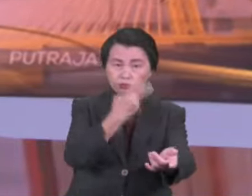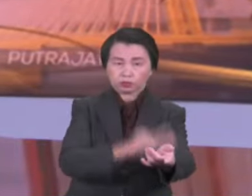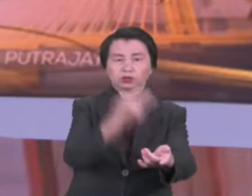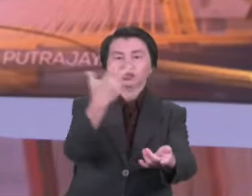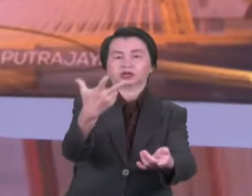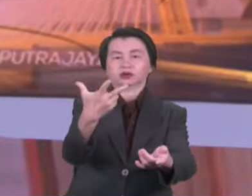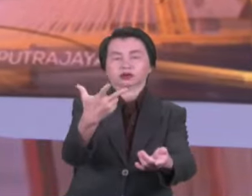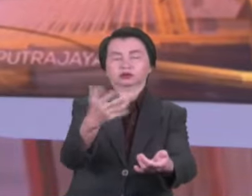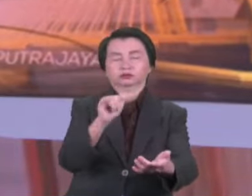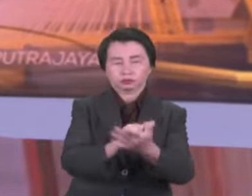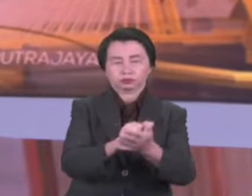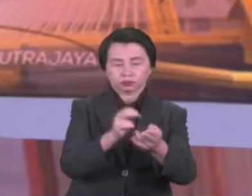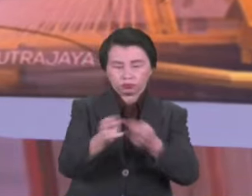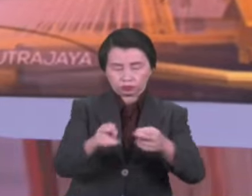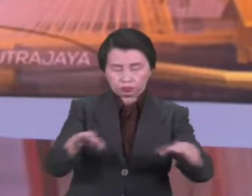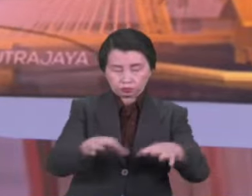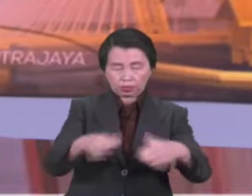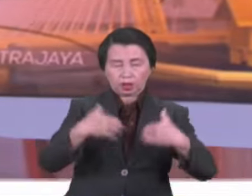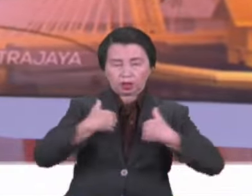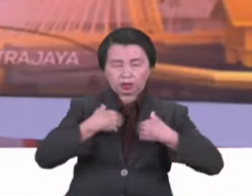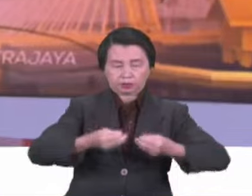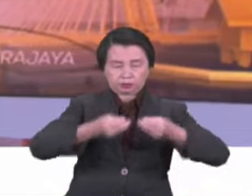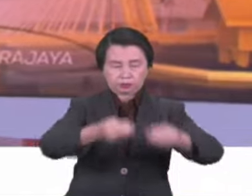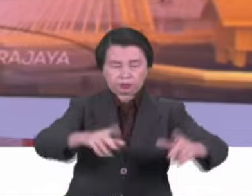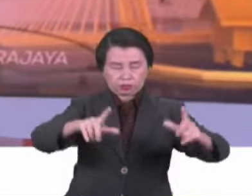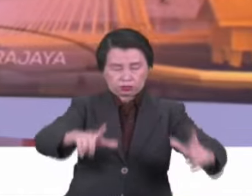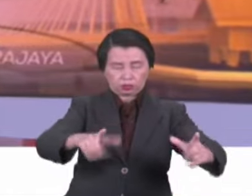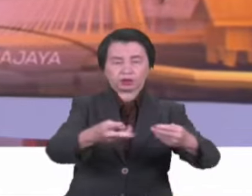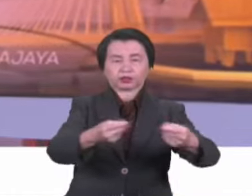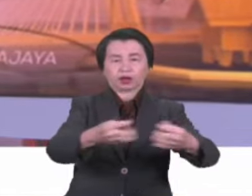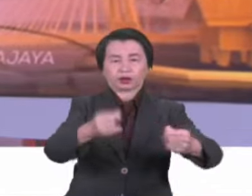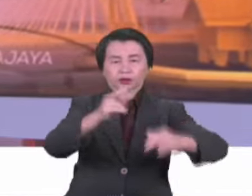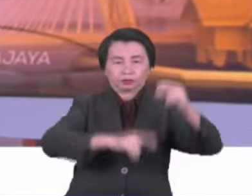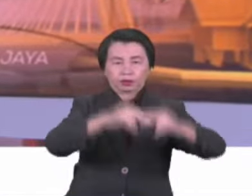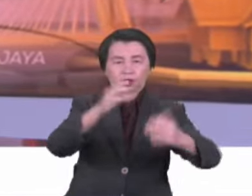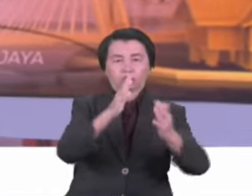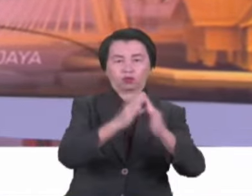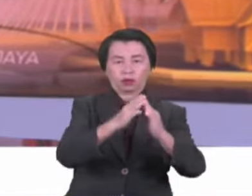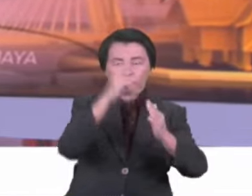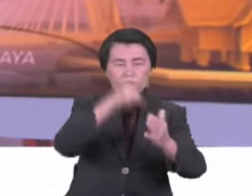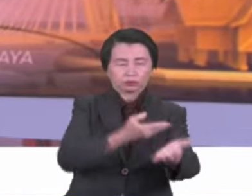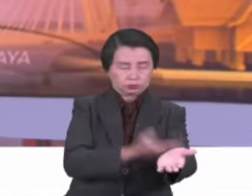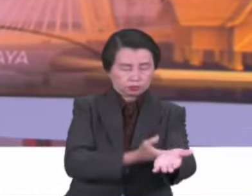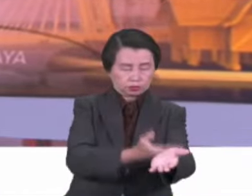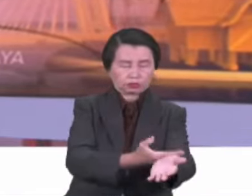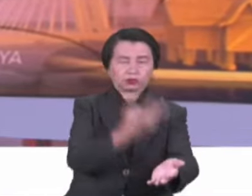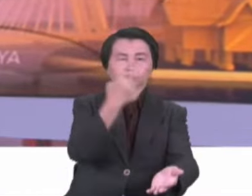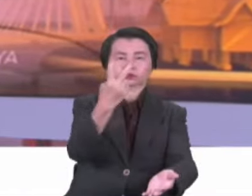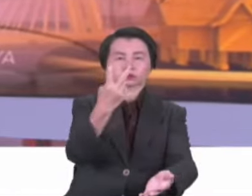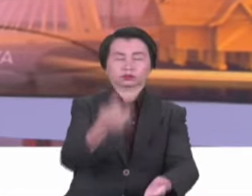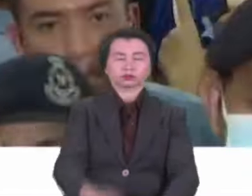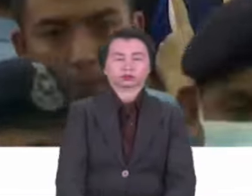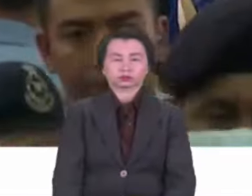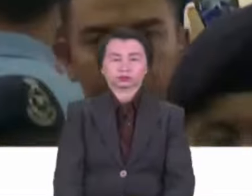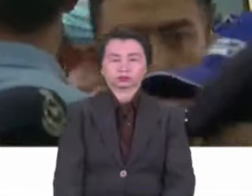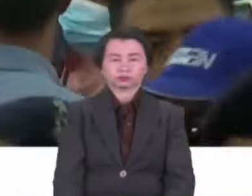ketiga. Salah satu usaha yang dilaksanakan adalah pemberian lot tanah bagi pembinaan rumah untuk generasi kedua.